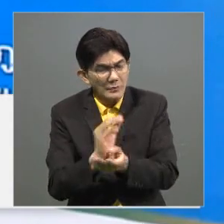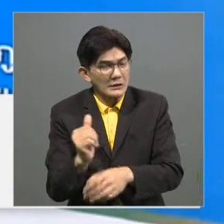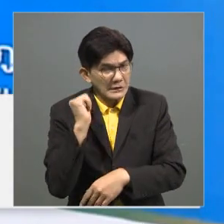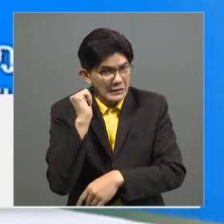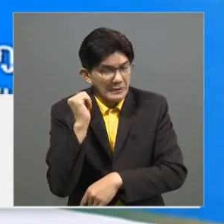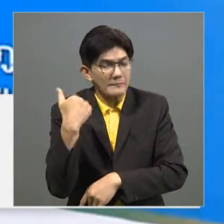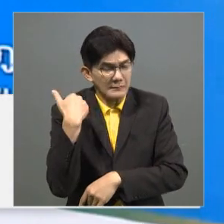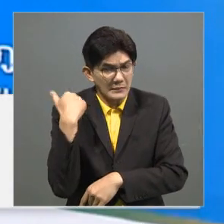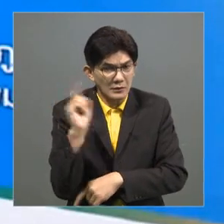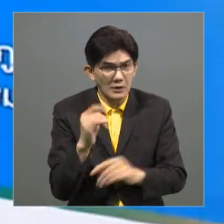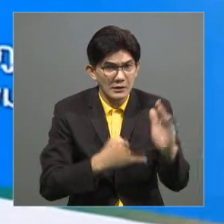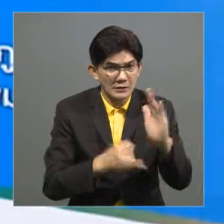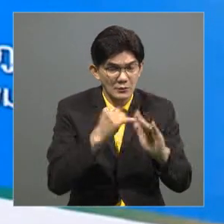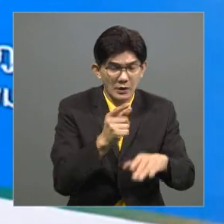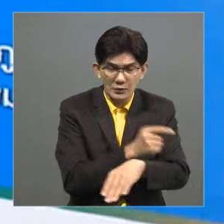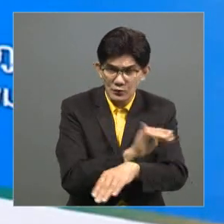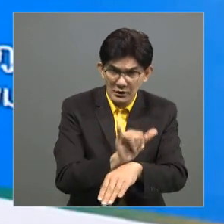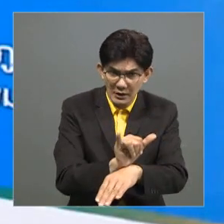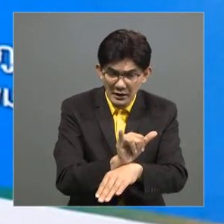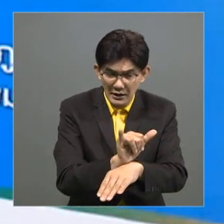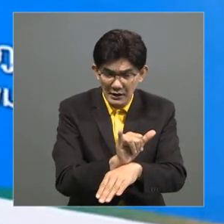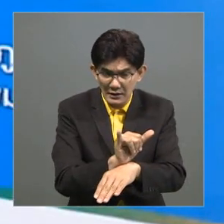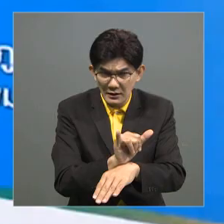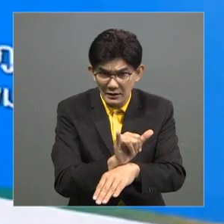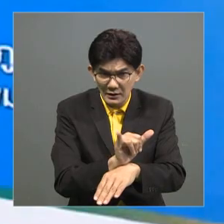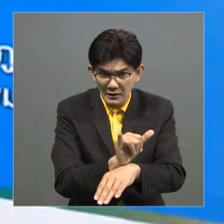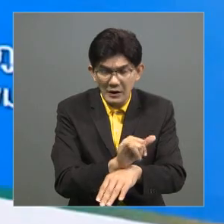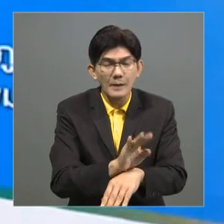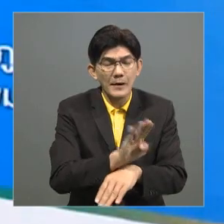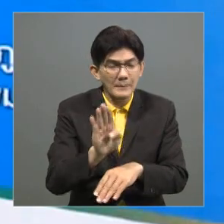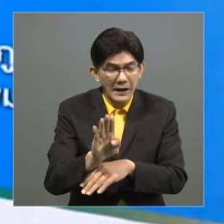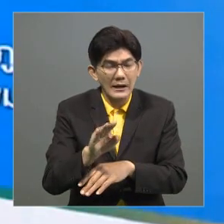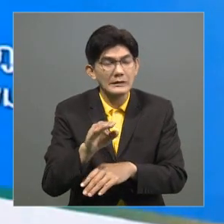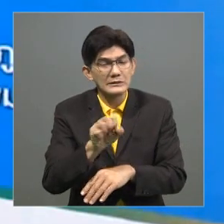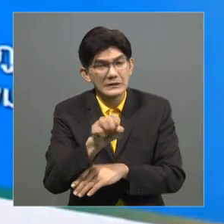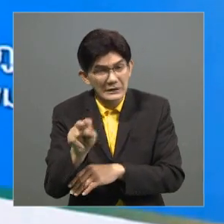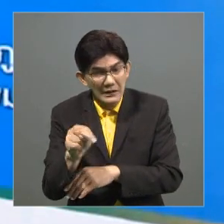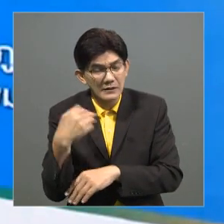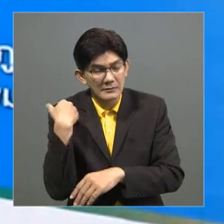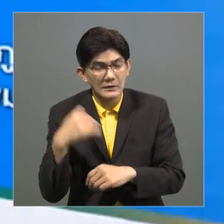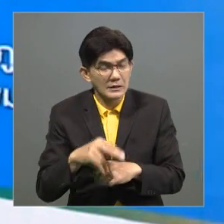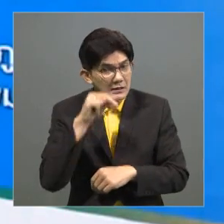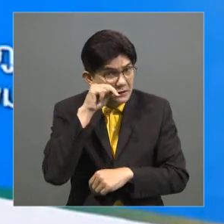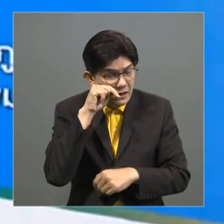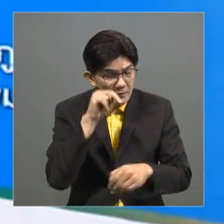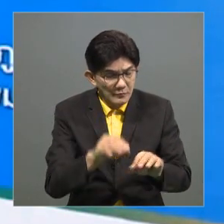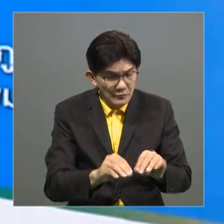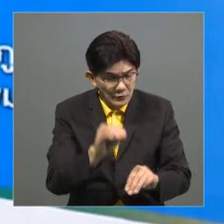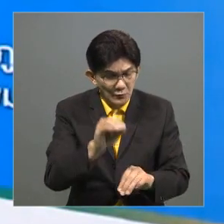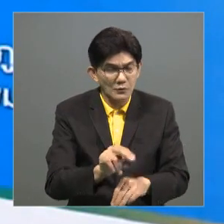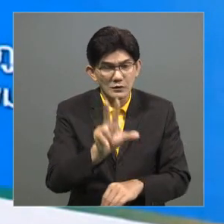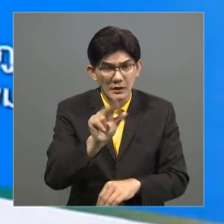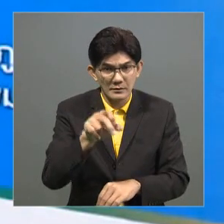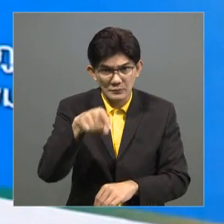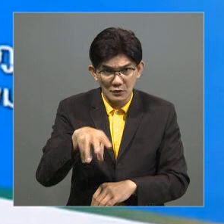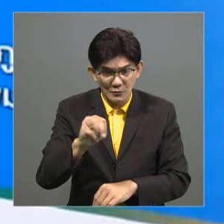ะครับในไม่ว่าจะเป็นจังหวัดพระนครศรีอยุธยานะครับบริเวณพงเพงบางบานเสนานะครับซึ่งระดับน้ำเนี่ยอาจจะสูงขึ้นประมาณสัก30เซน